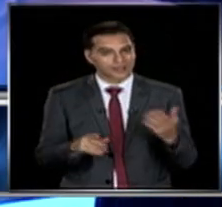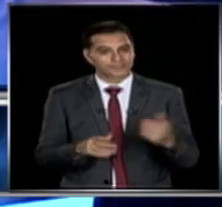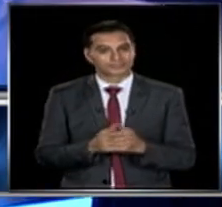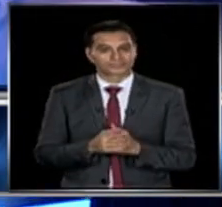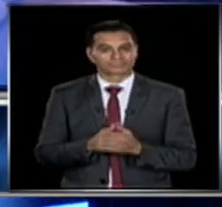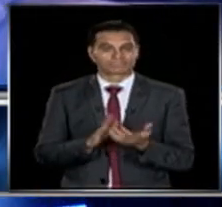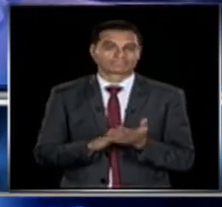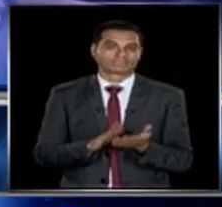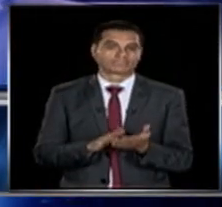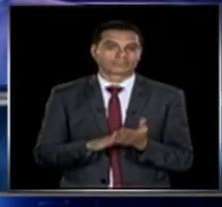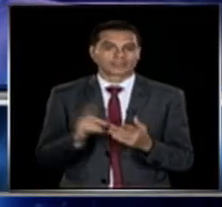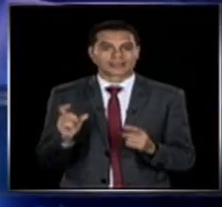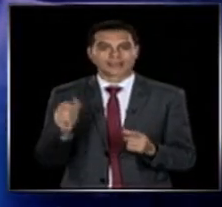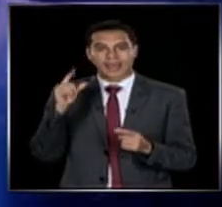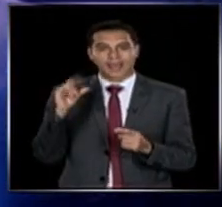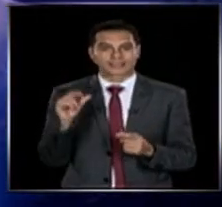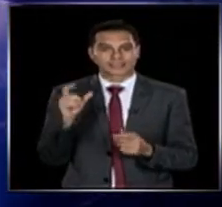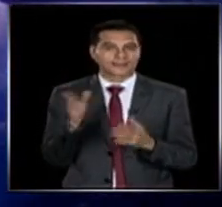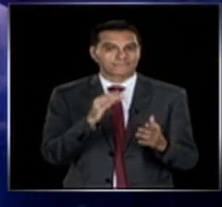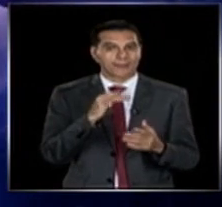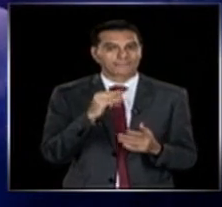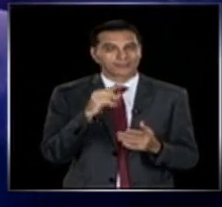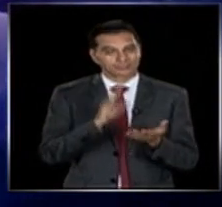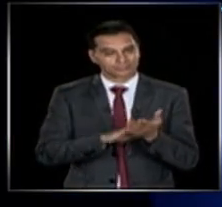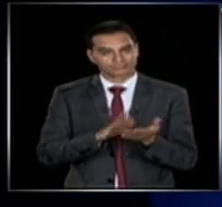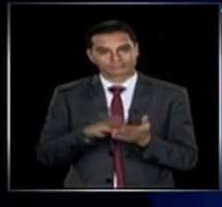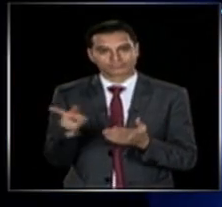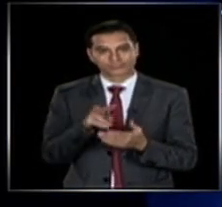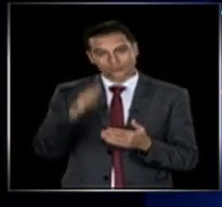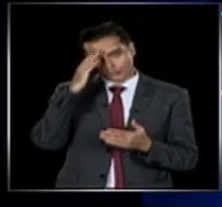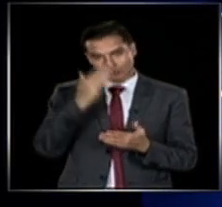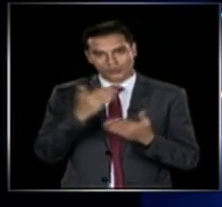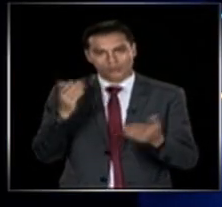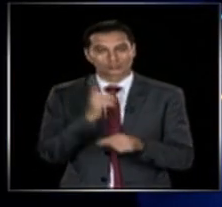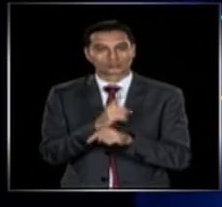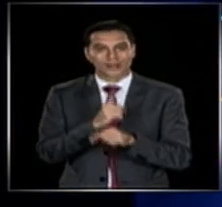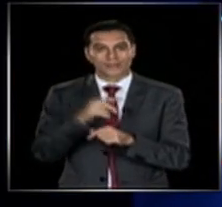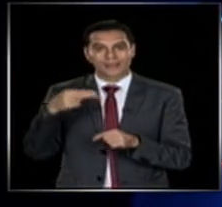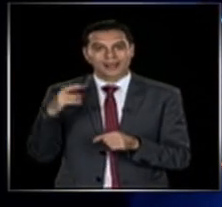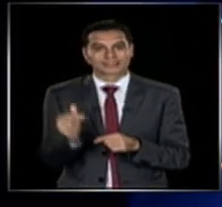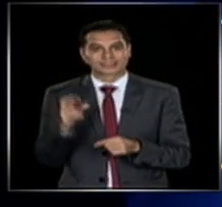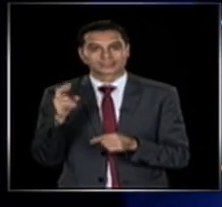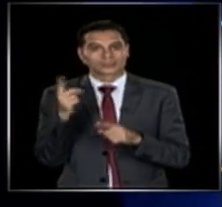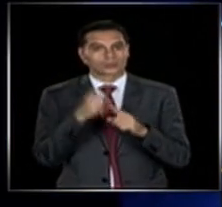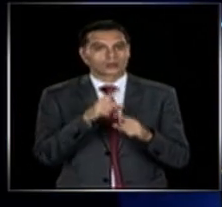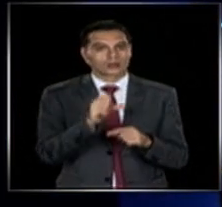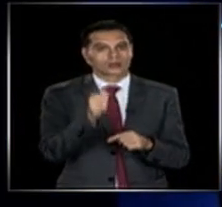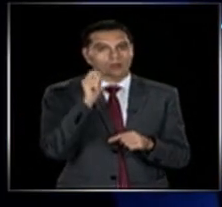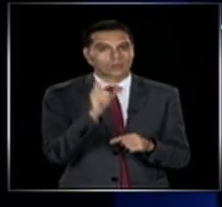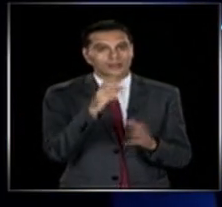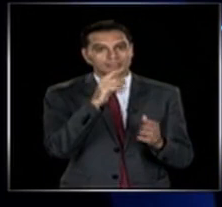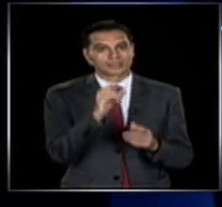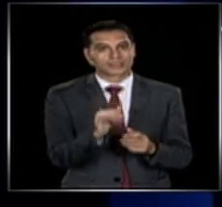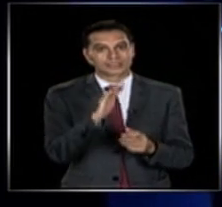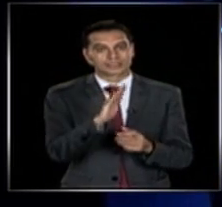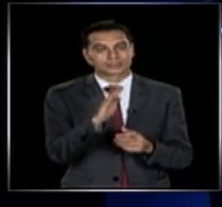برافو يا نادين، برافو يا محمد، بشكركم، تفضلوا. وشكرا طبعا لمحمد عزيز وروان إدريس.